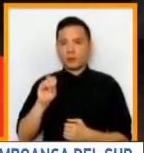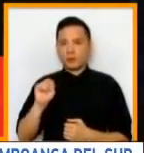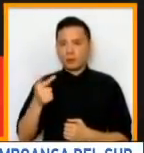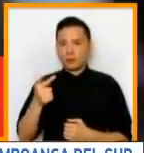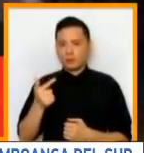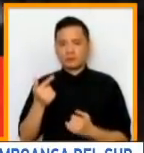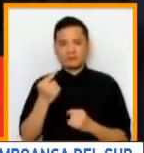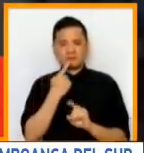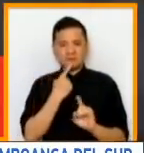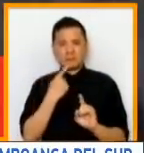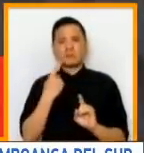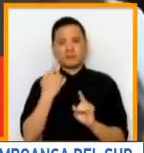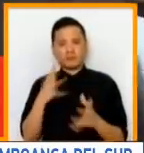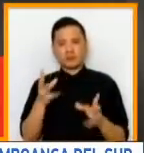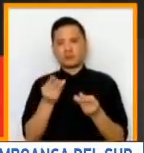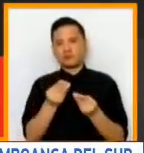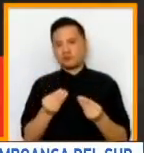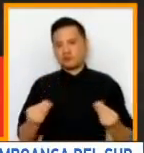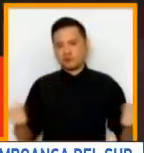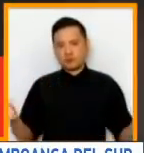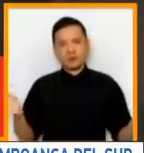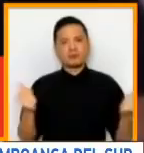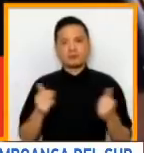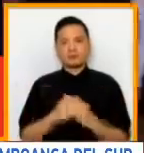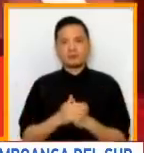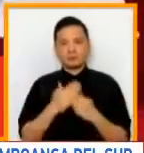Nagdulot na raw ito ng power interruption sa lugar.